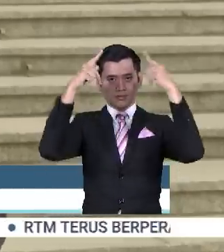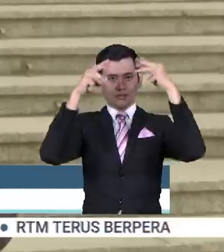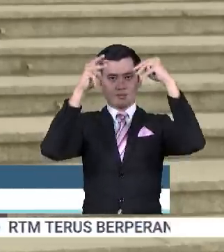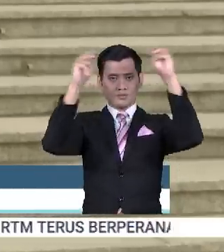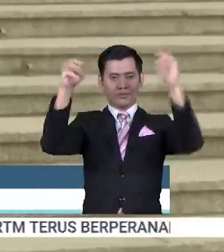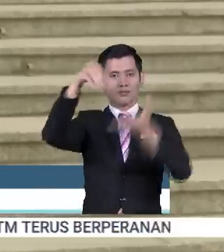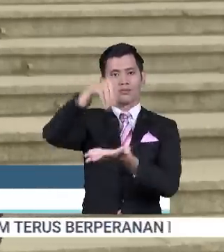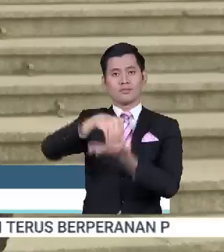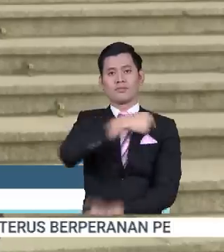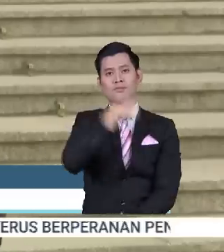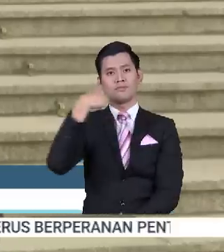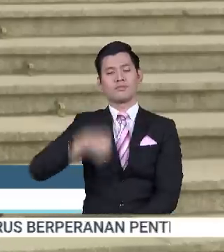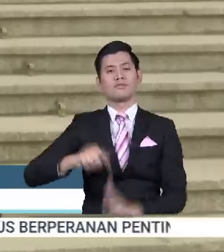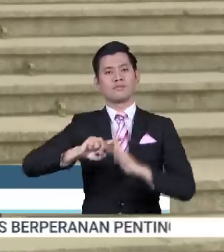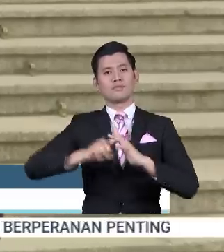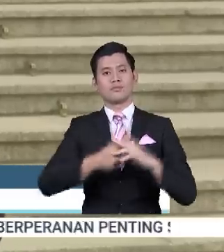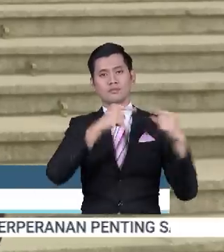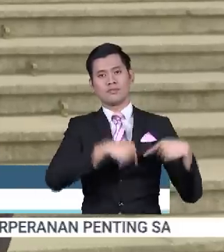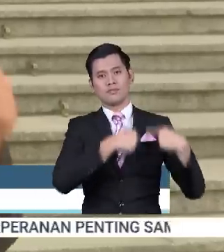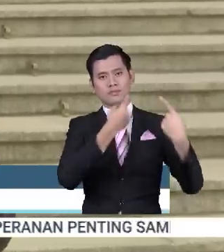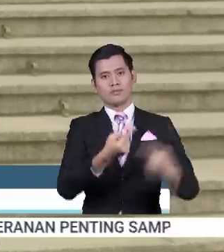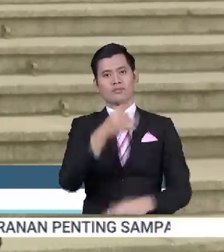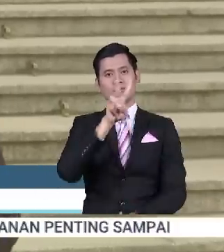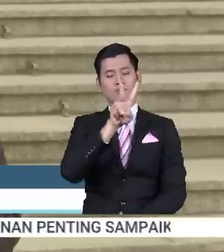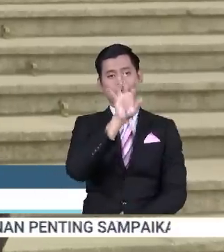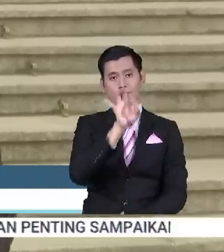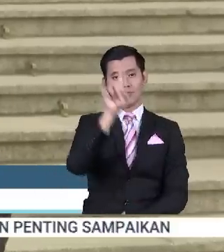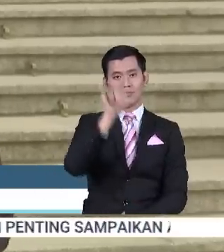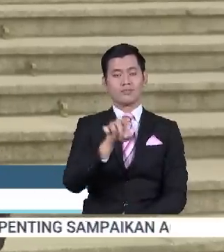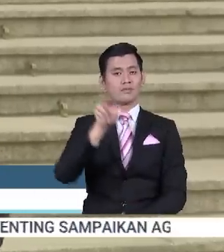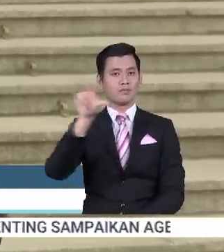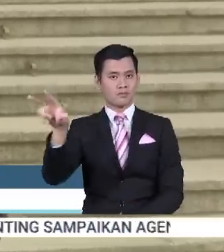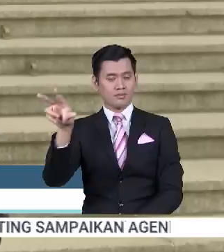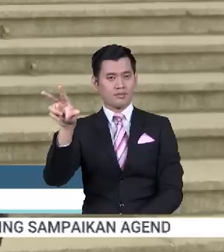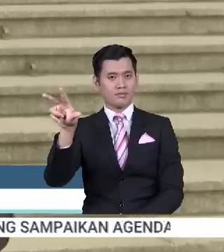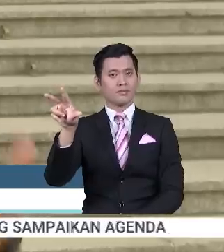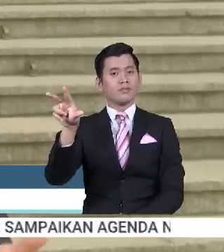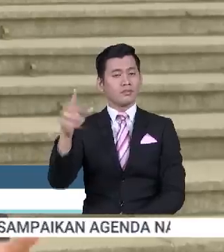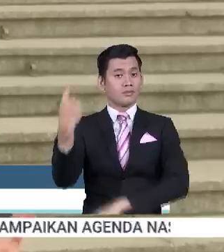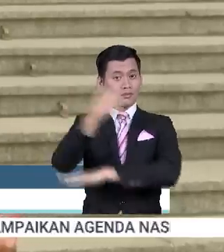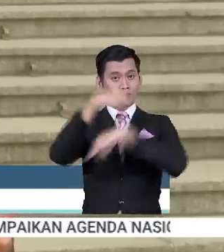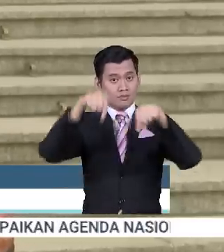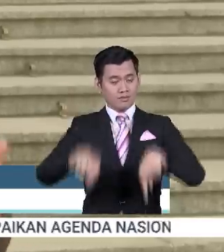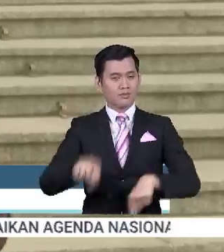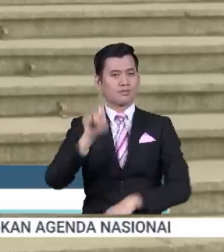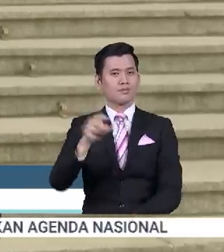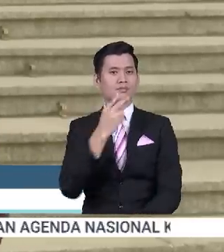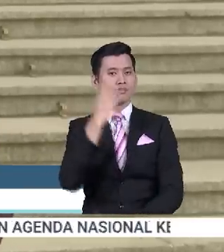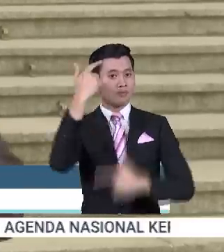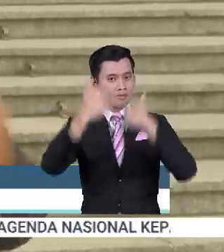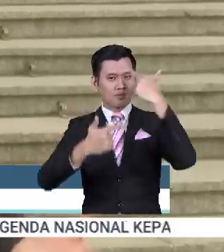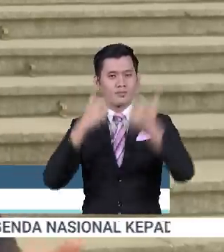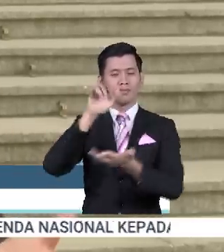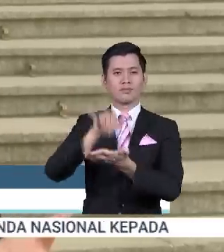ke China yang bermula sejak 29 Mac lalu di Hainan hingga ke Beijing pada hari ini. Dan pastinya hasil daripada lawatan ini